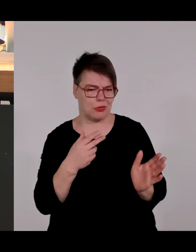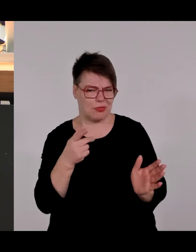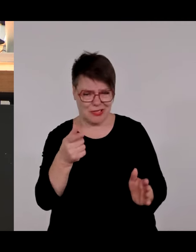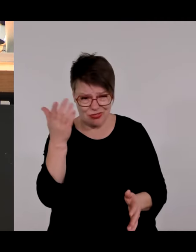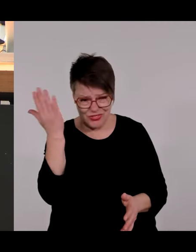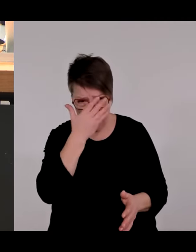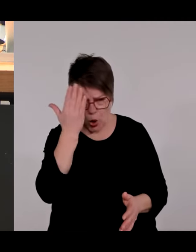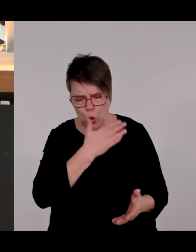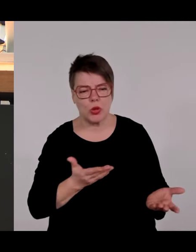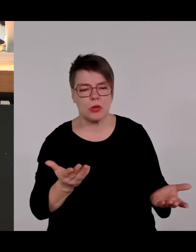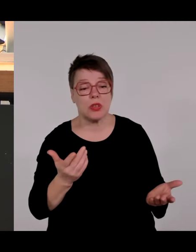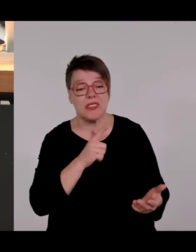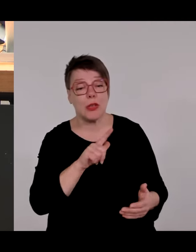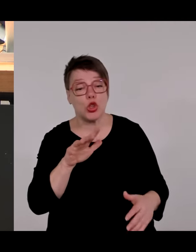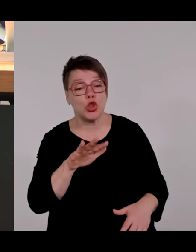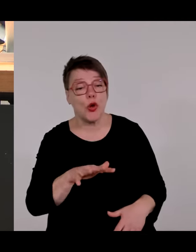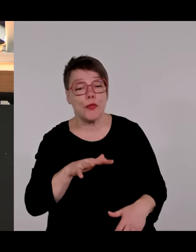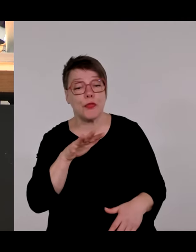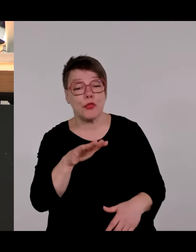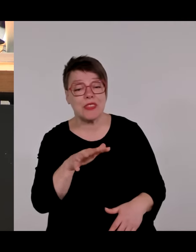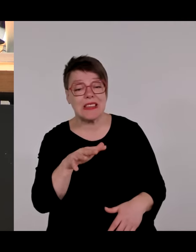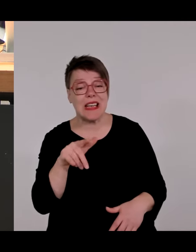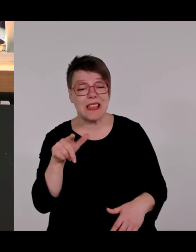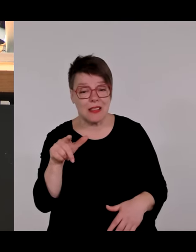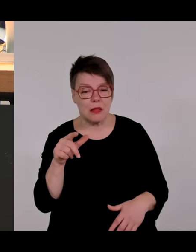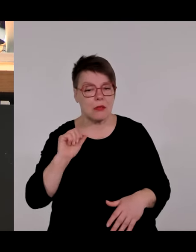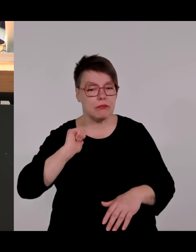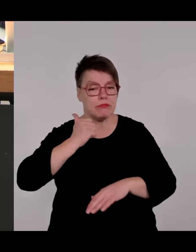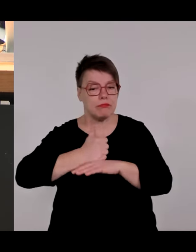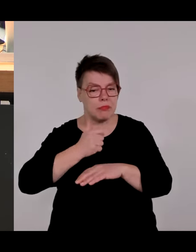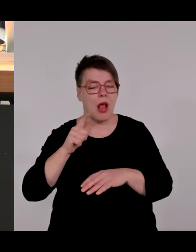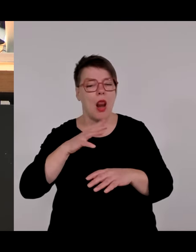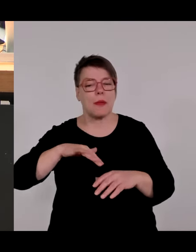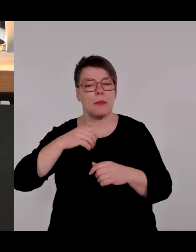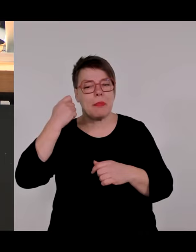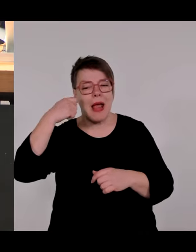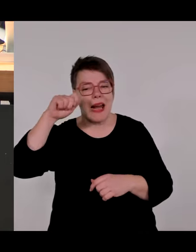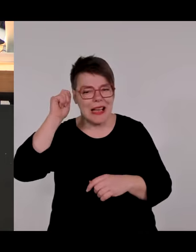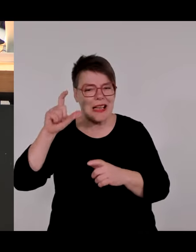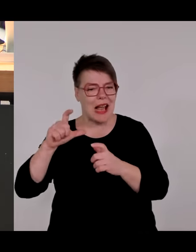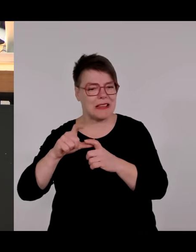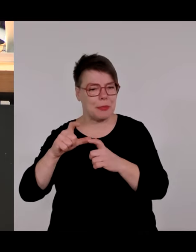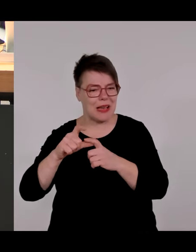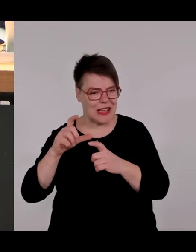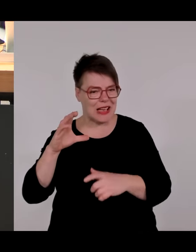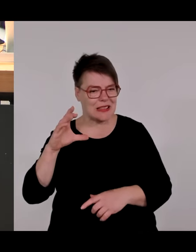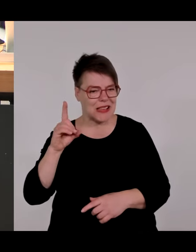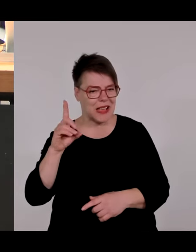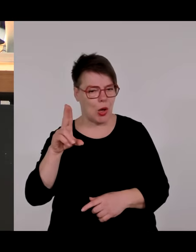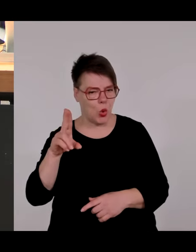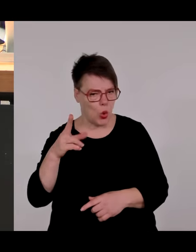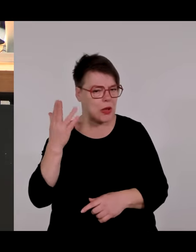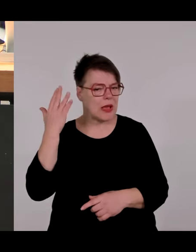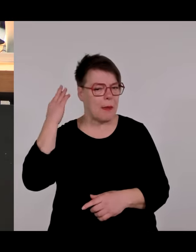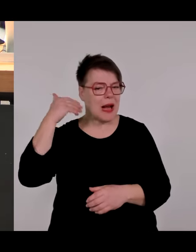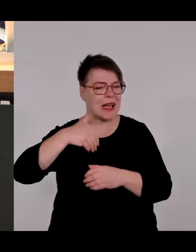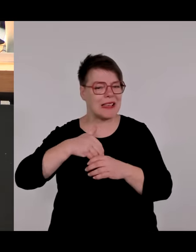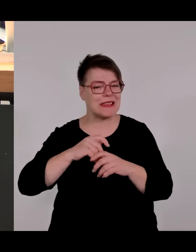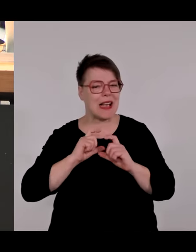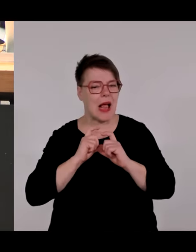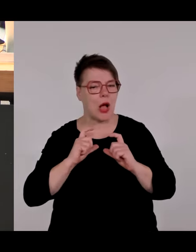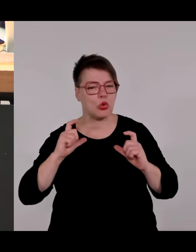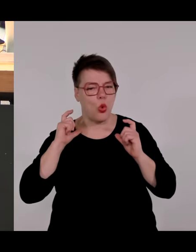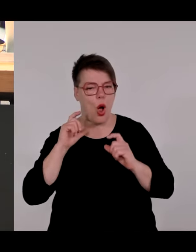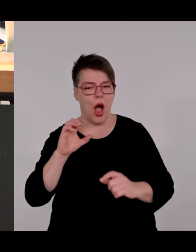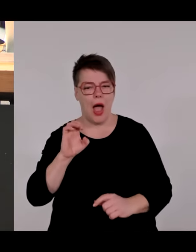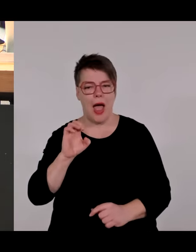Innensenator Henkel, eine Null-Toleranz-Strategie eingerichtet. Sie wissen, dass der Görlitzer Park und die umliegenden Flächen